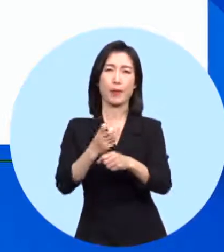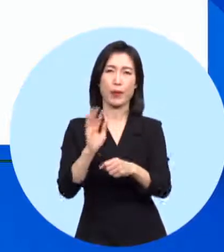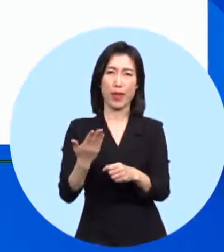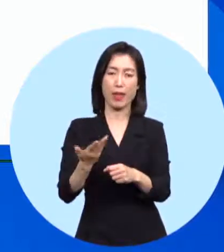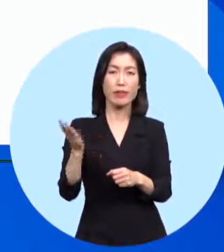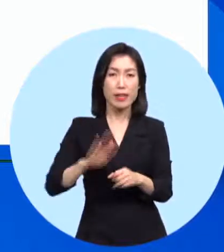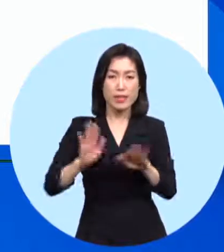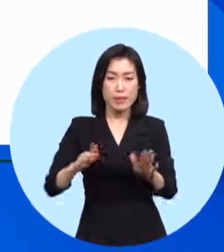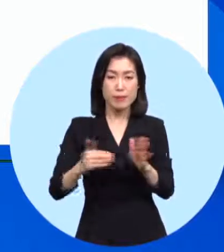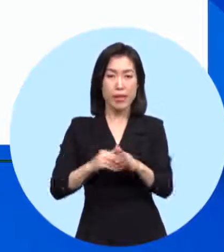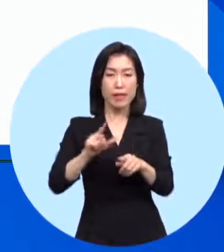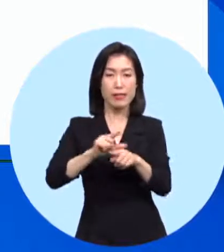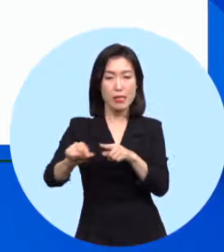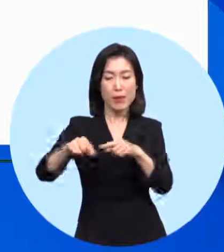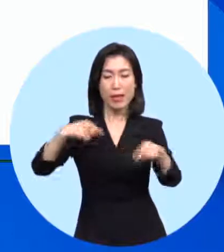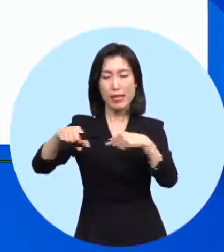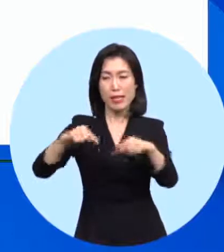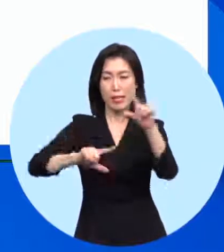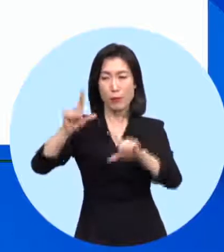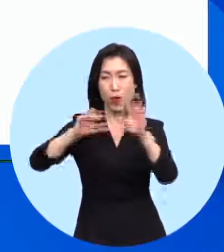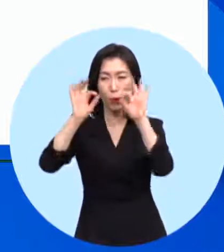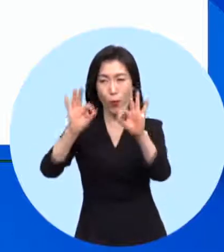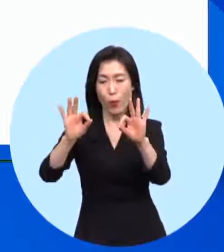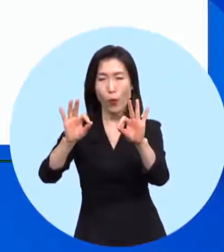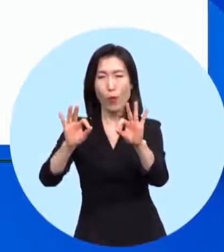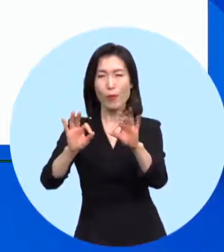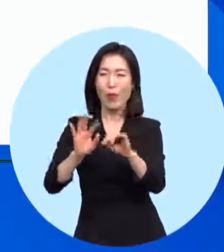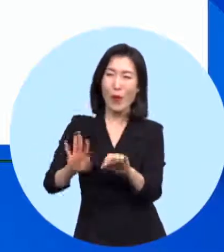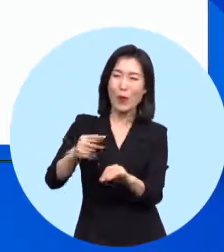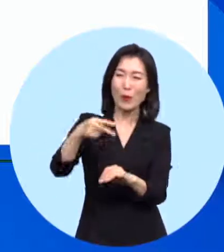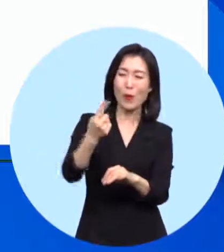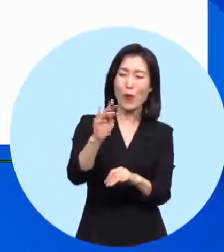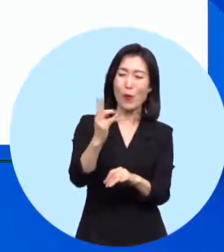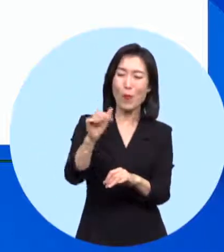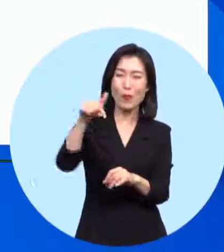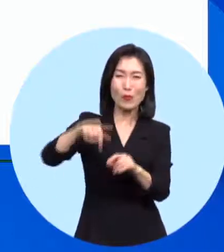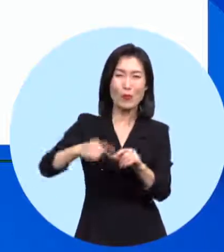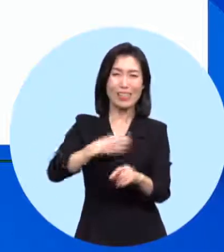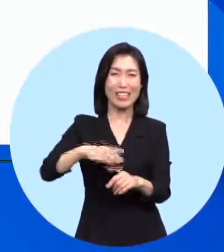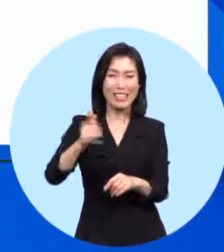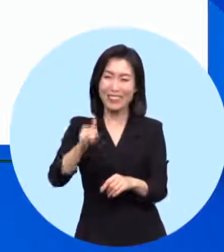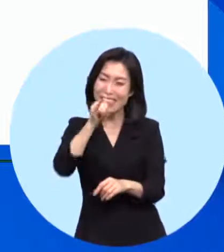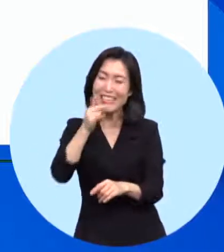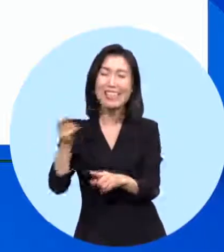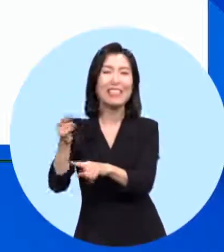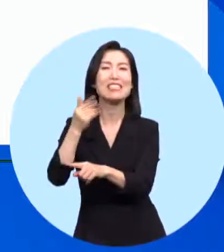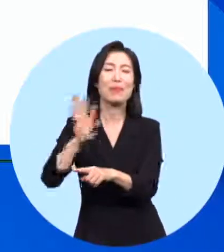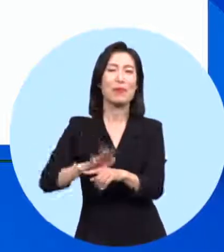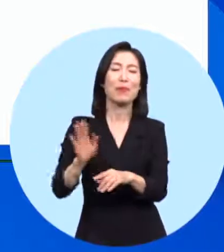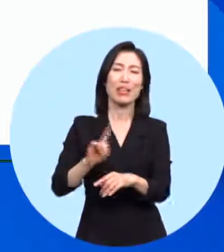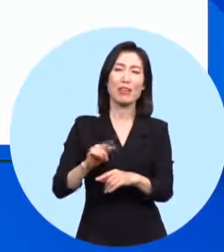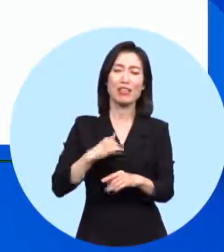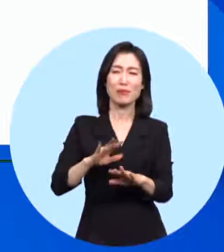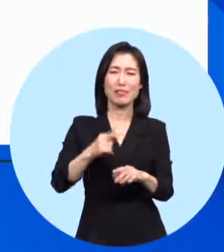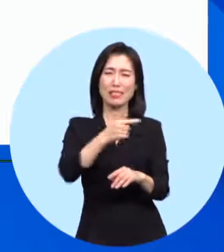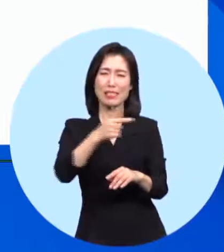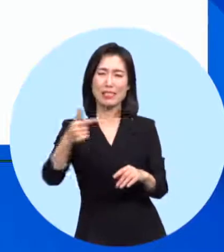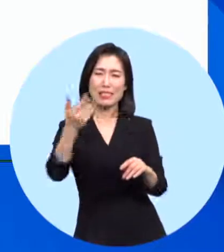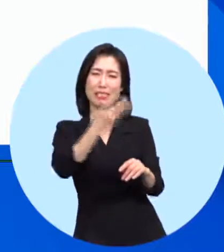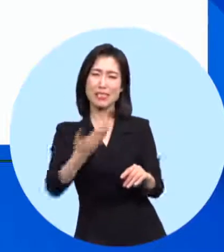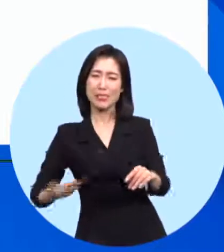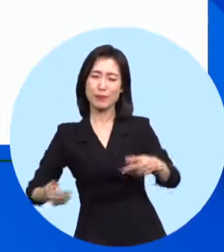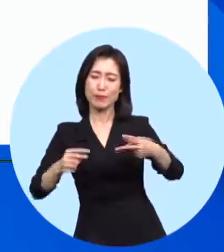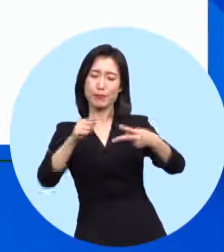이제까지 지방자치를 이렇게 되돌아보면, 오늘 이제 이동진 구청장님도 나오고 계십니다만, 우리가 크게 두 가지의 큰 흐름이 있습니다.